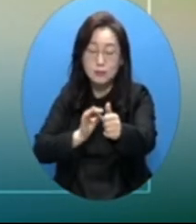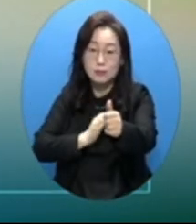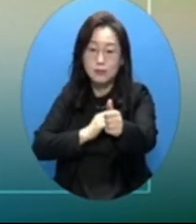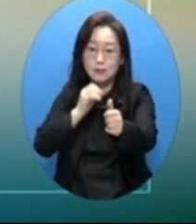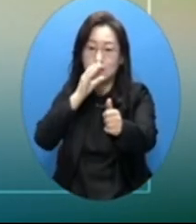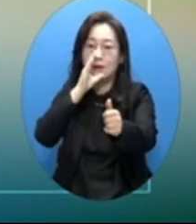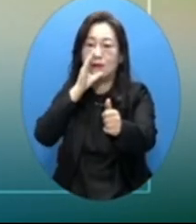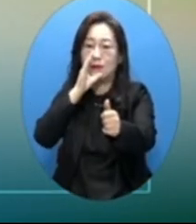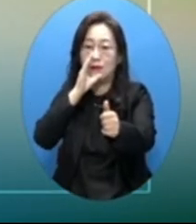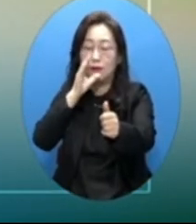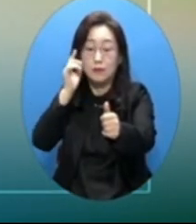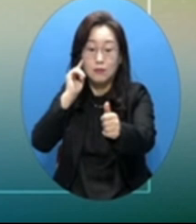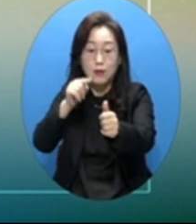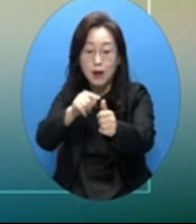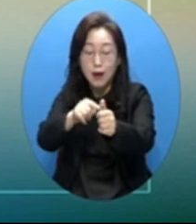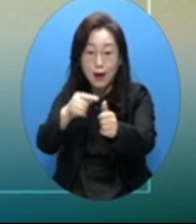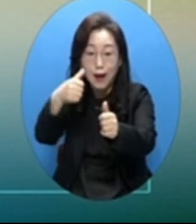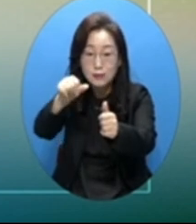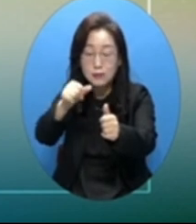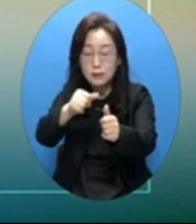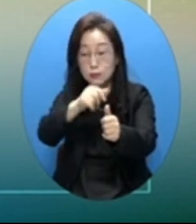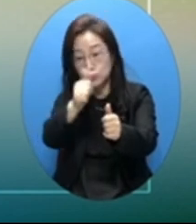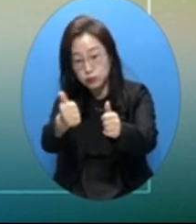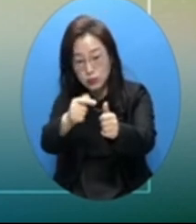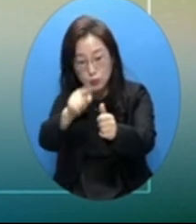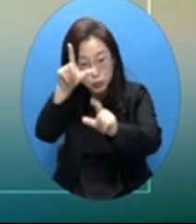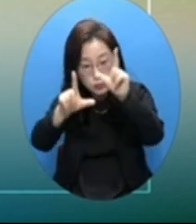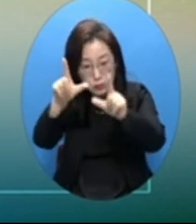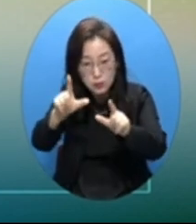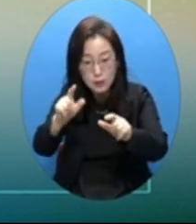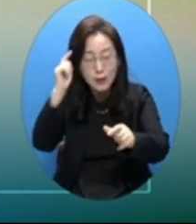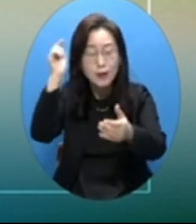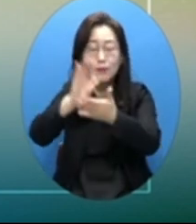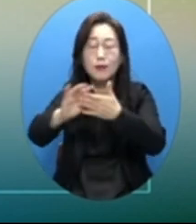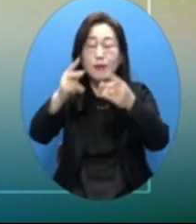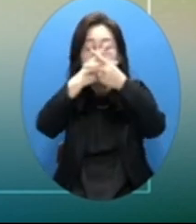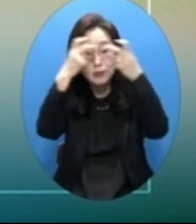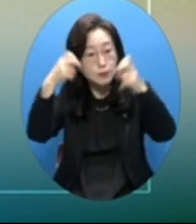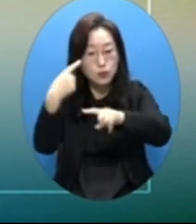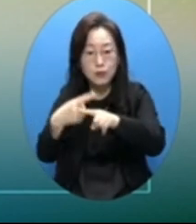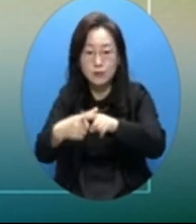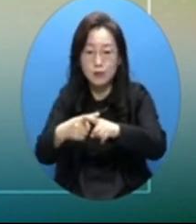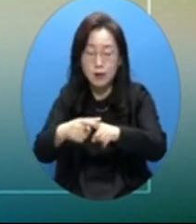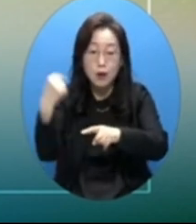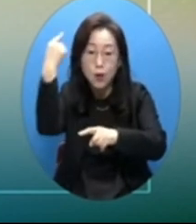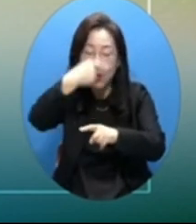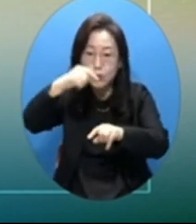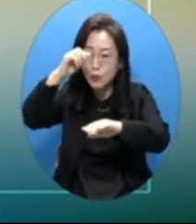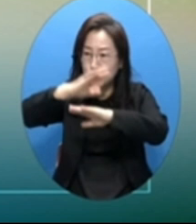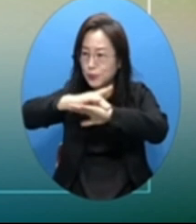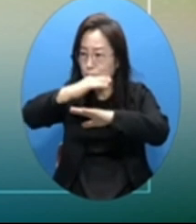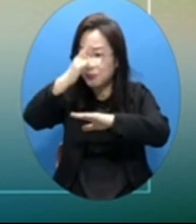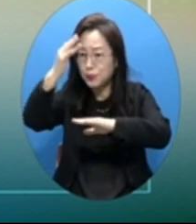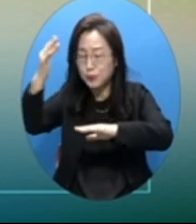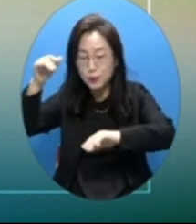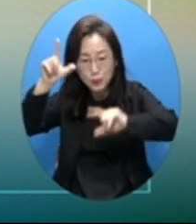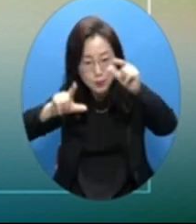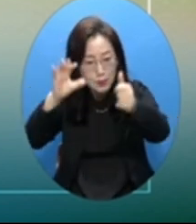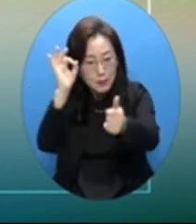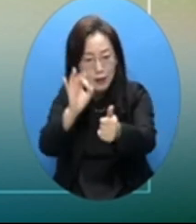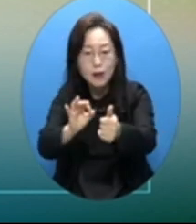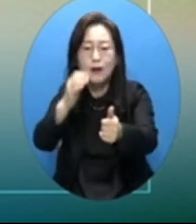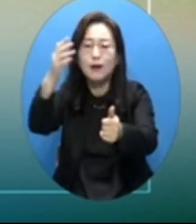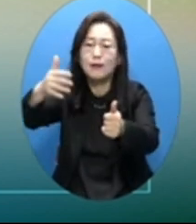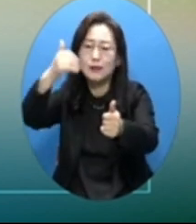없었습니다 정말 편히 자고 있는 모습이었고 그 얼굴에서 빛이났습니다 그 모습을 보니 하나님께서 하신